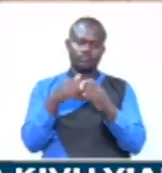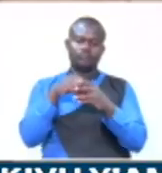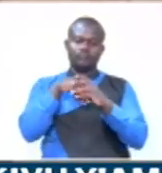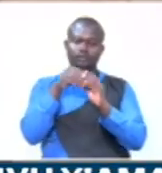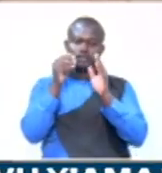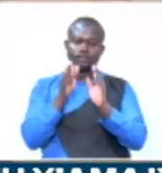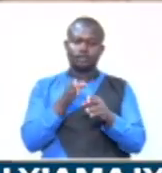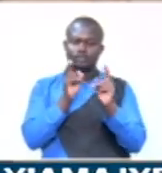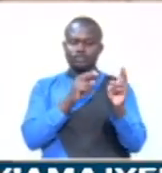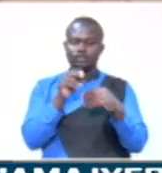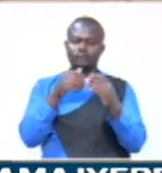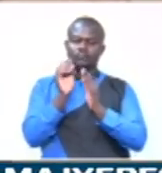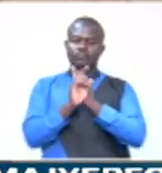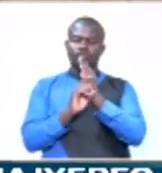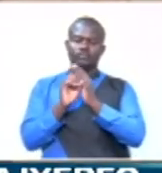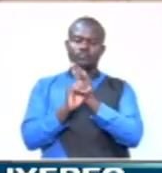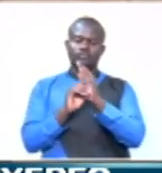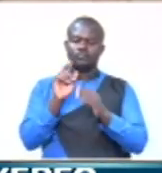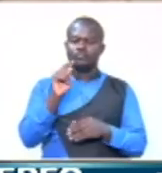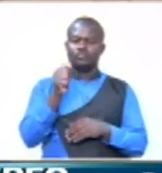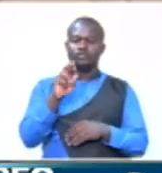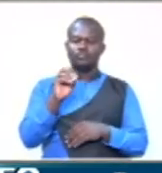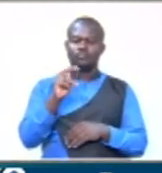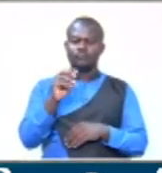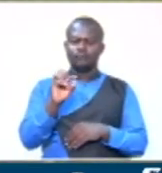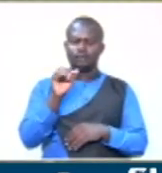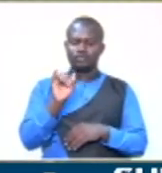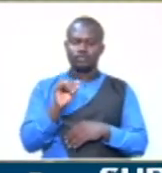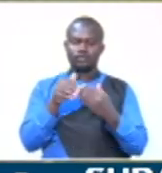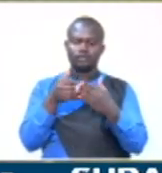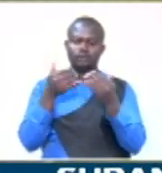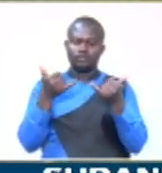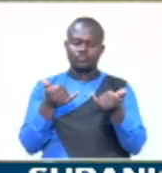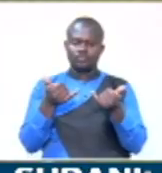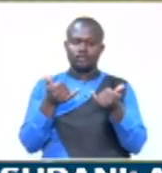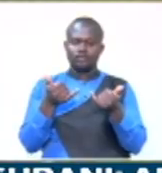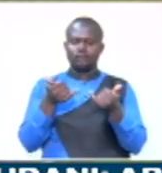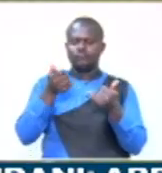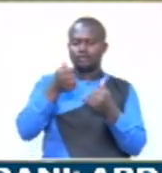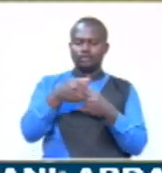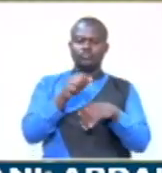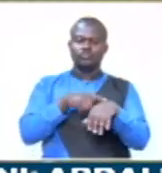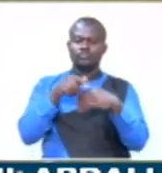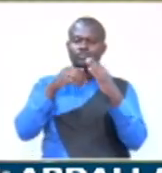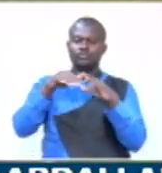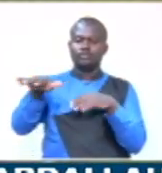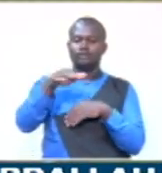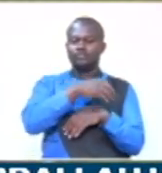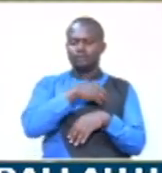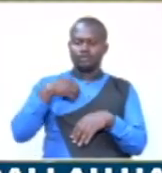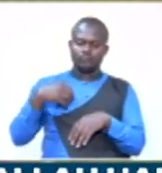umuturage mu karere ka Karongi ubungubu icyo gihe Nyangwe ari komine